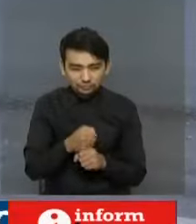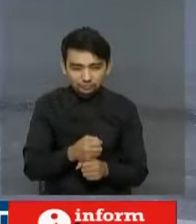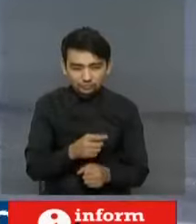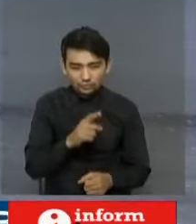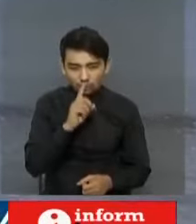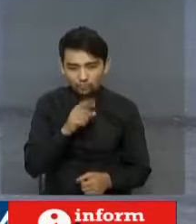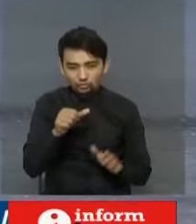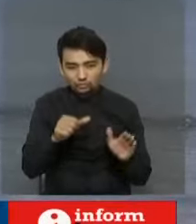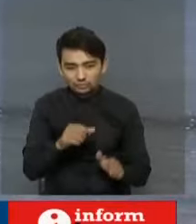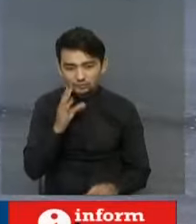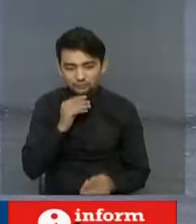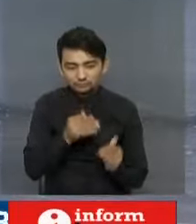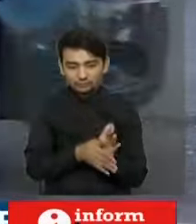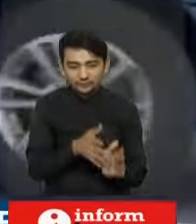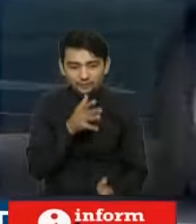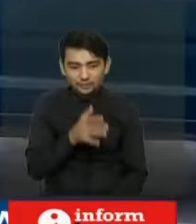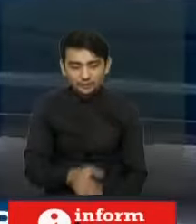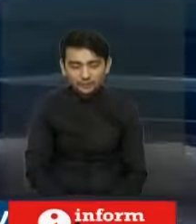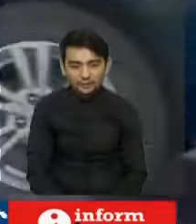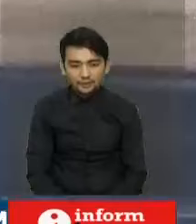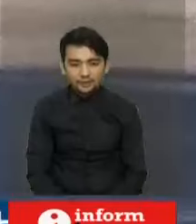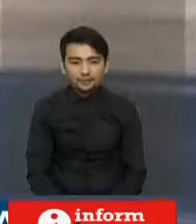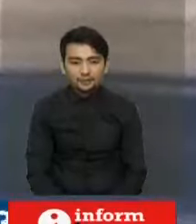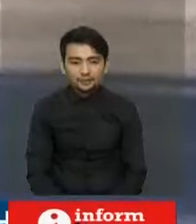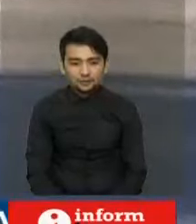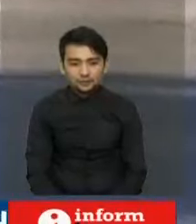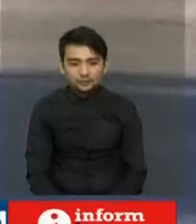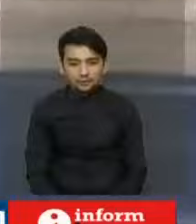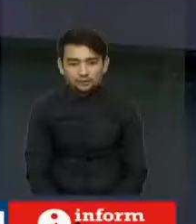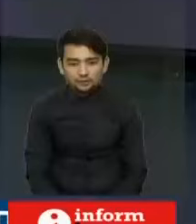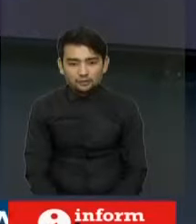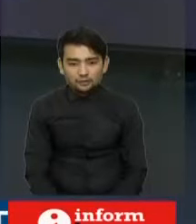года. Нина Шаппо, Жанибек Акимжан, Информбюро.